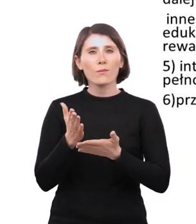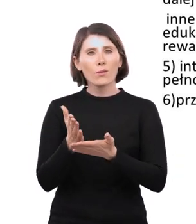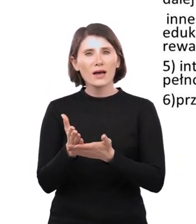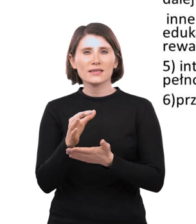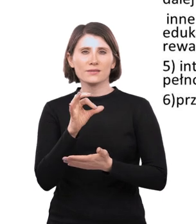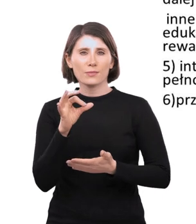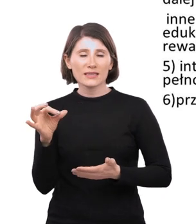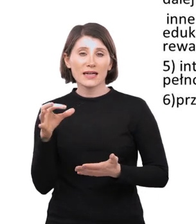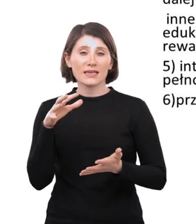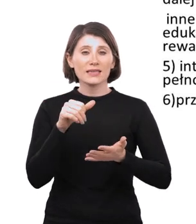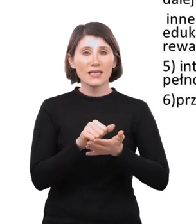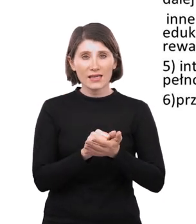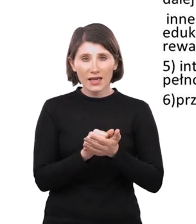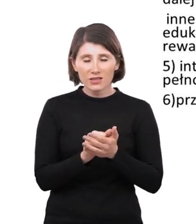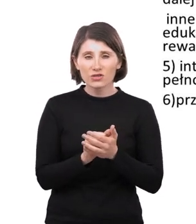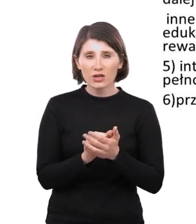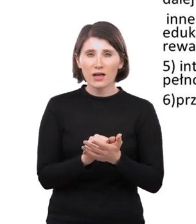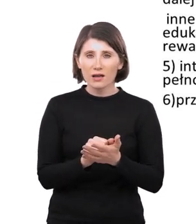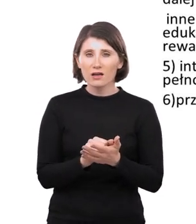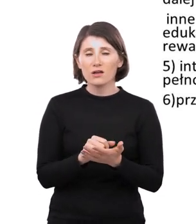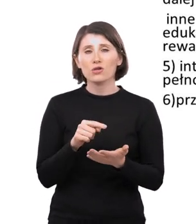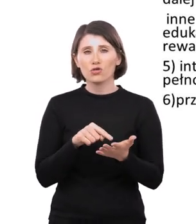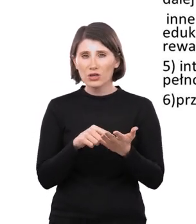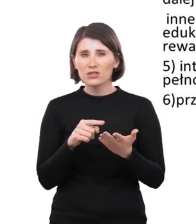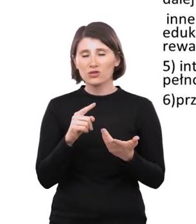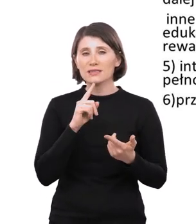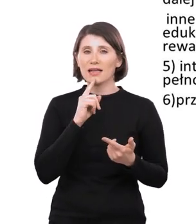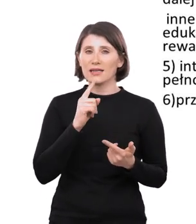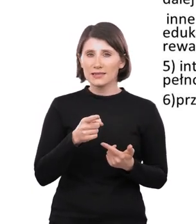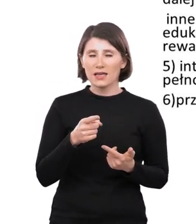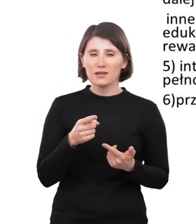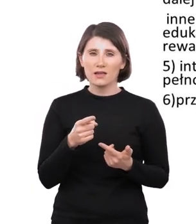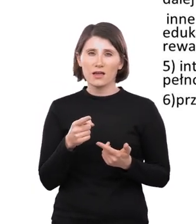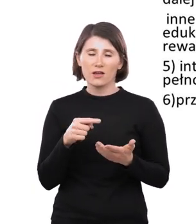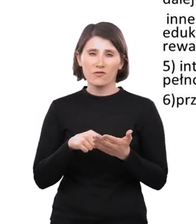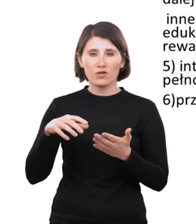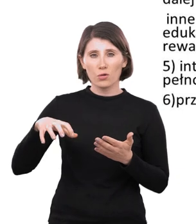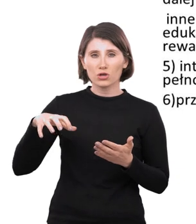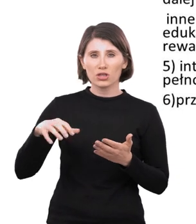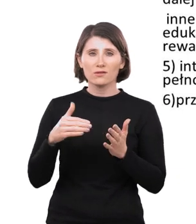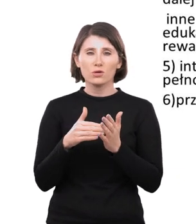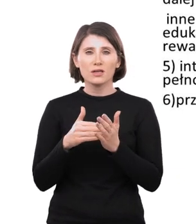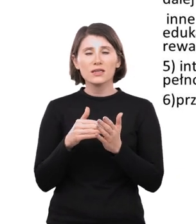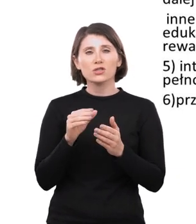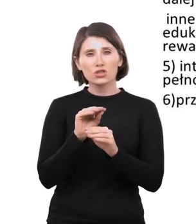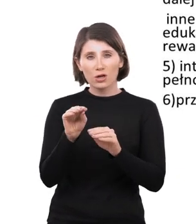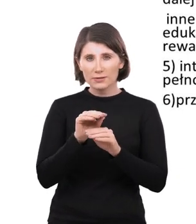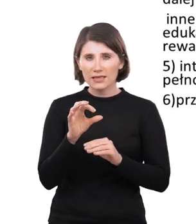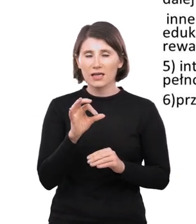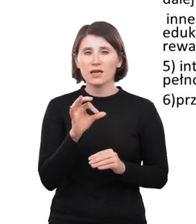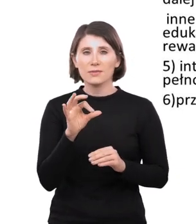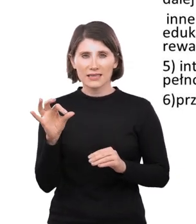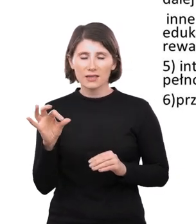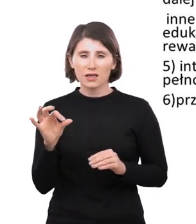które również są zalecane właśnie w orzeczeniu o potrzebie kształcenia specjalnego. Powinny